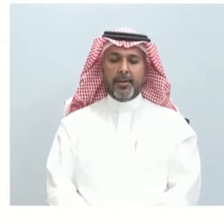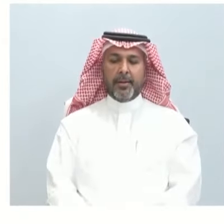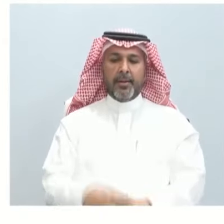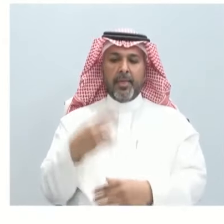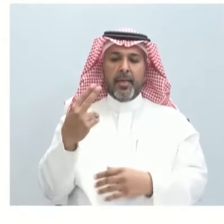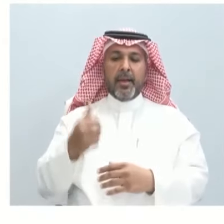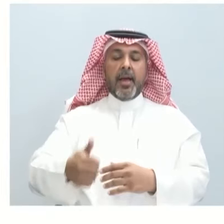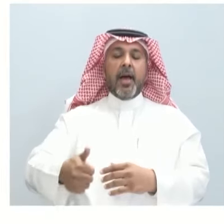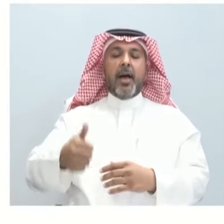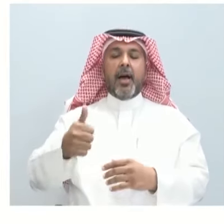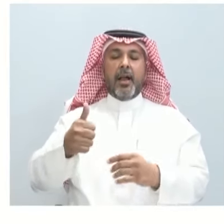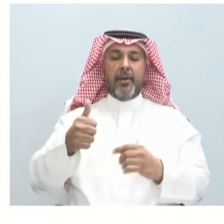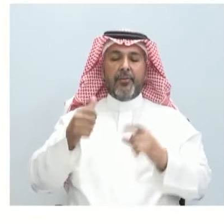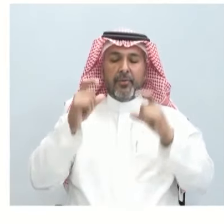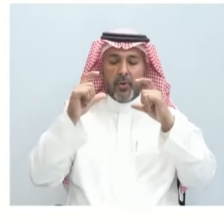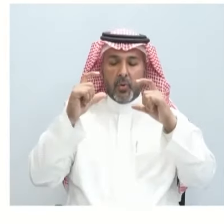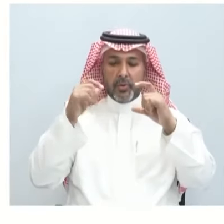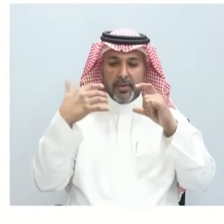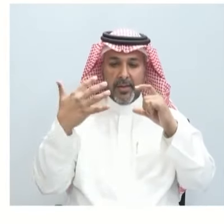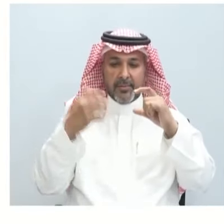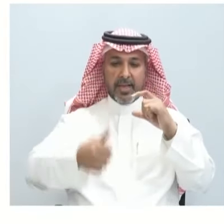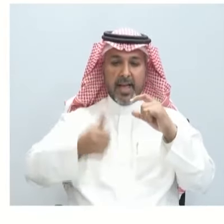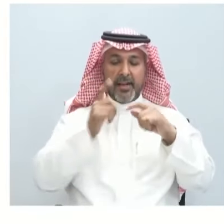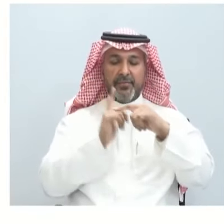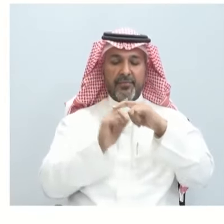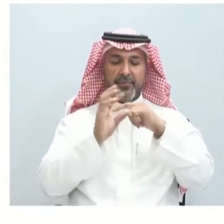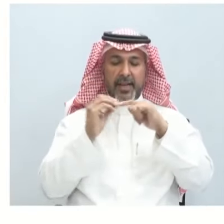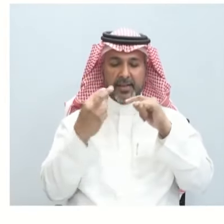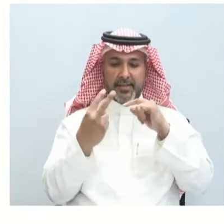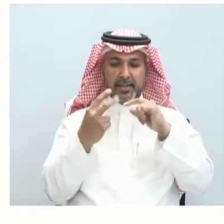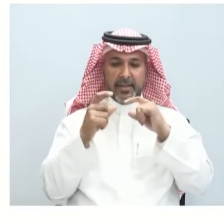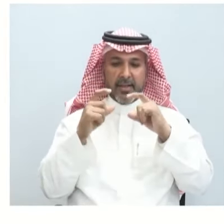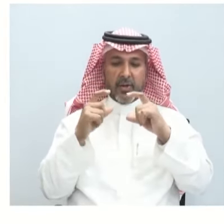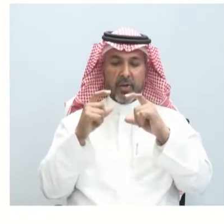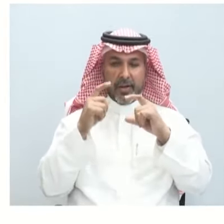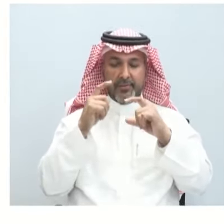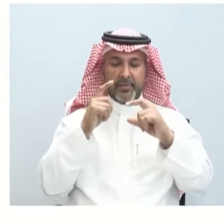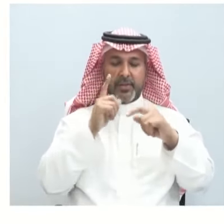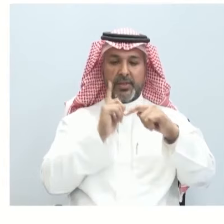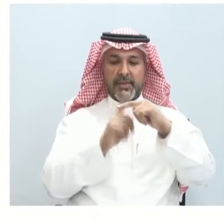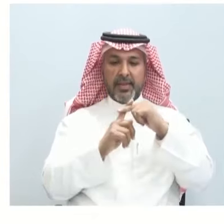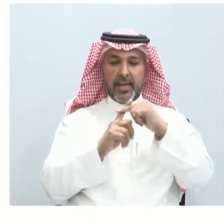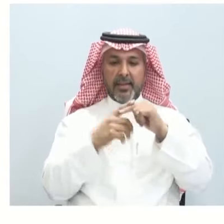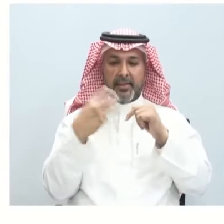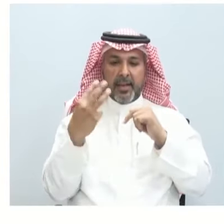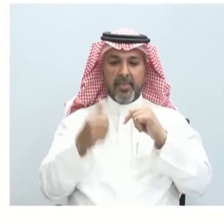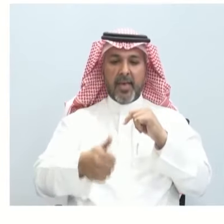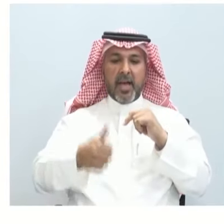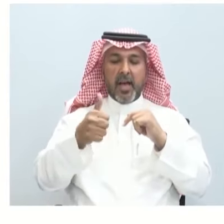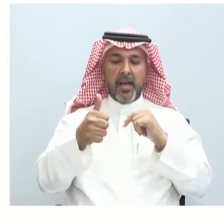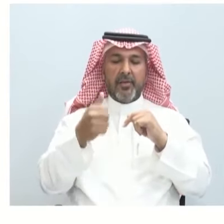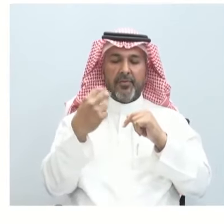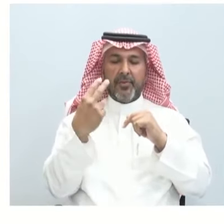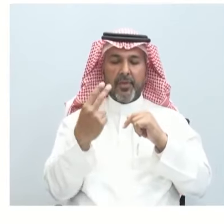المعادلات ام لا كما في هذا المثال نلاحظ انه يوجد لديه طرفين واكله طرفين مجموعه من